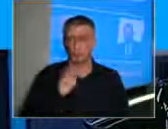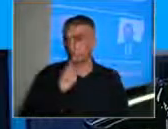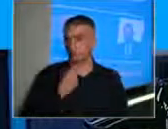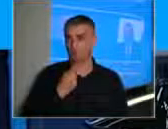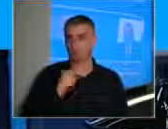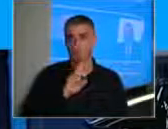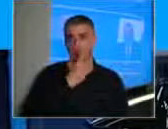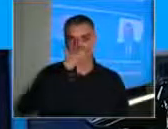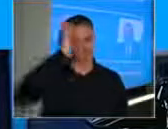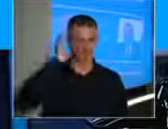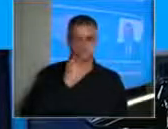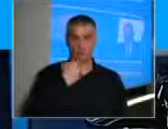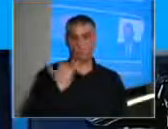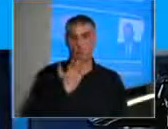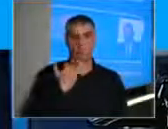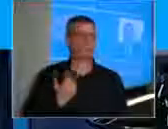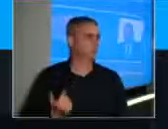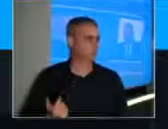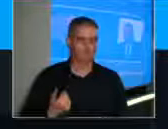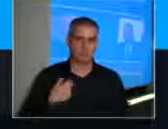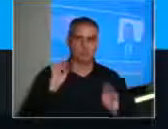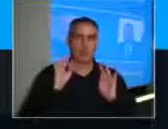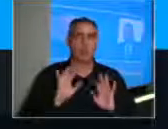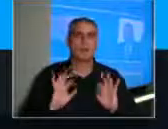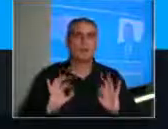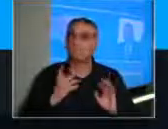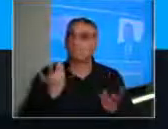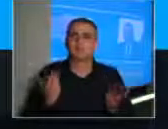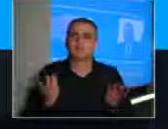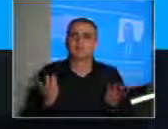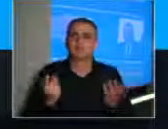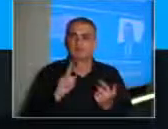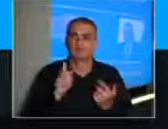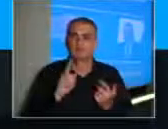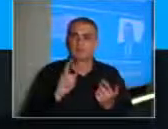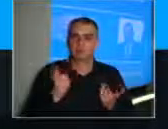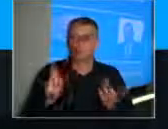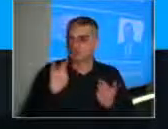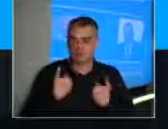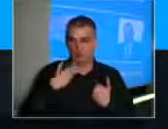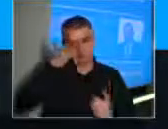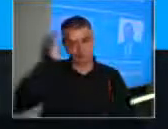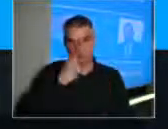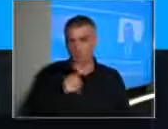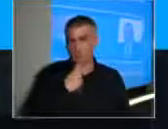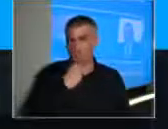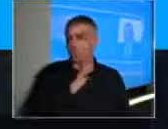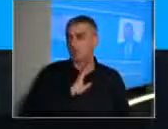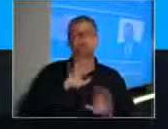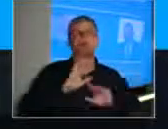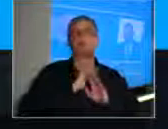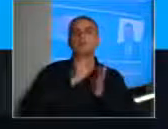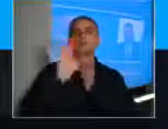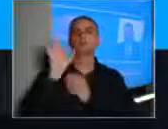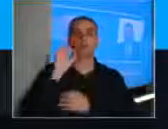האמת גנץ ולפיד כל הזמן. אנחנו לא מחרים עם אף אחד. מה זה חרמות? מי שיחרים אותנו זה לפיד, שמה הממשלה רק בלי ש"ס.